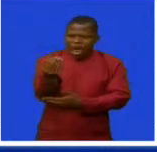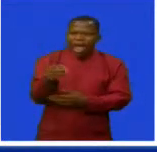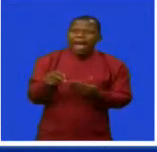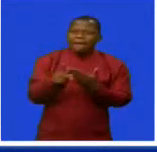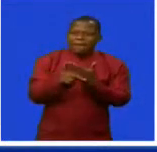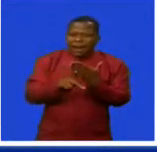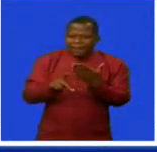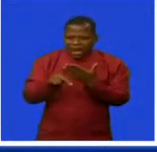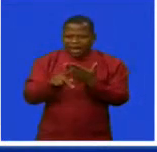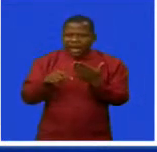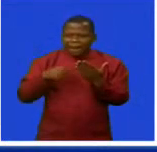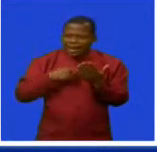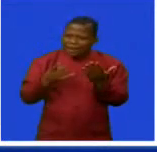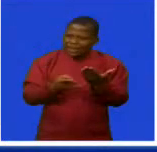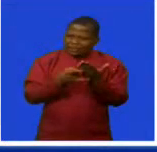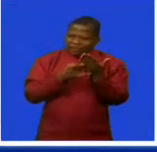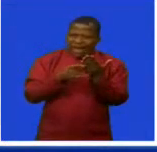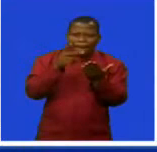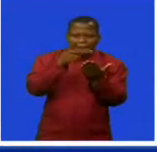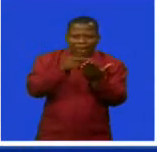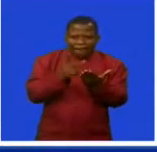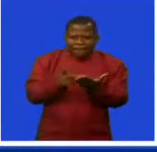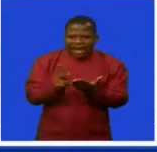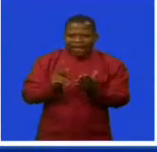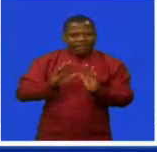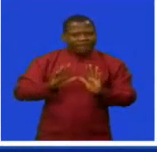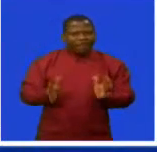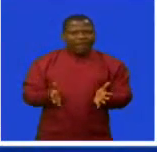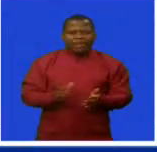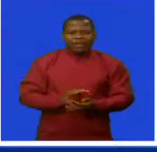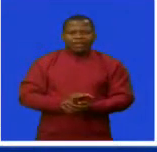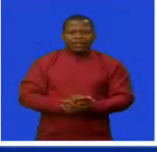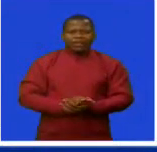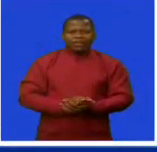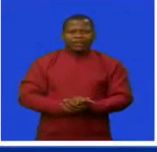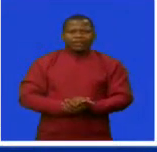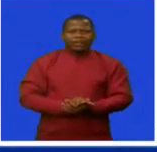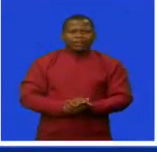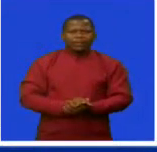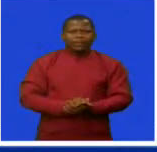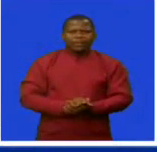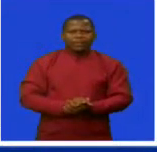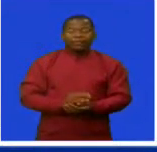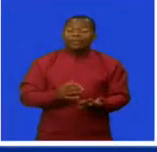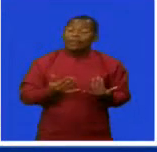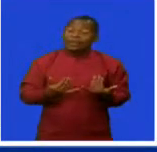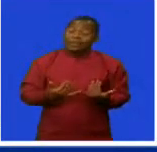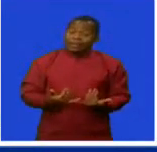Le